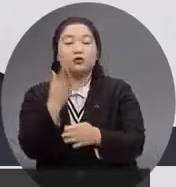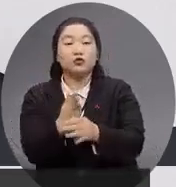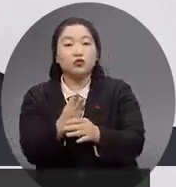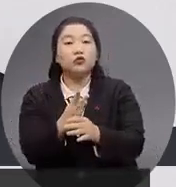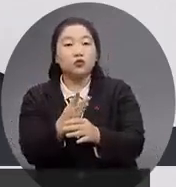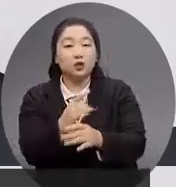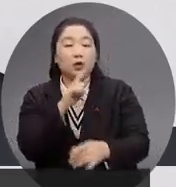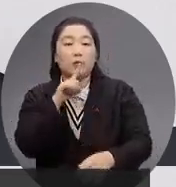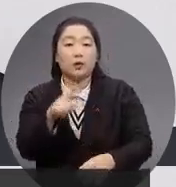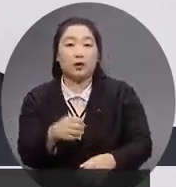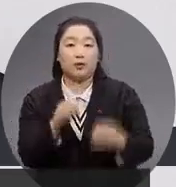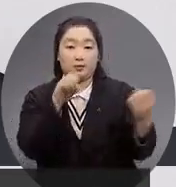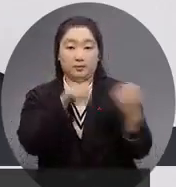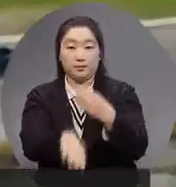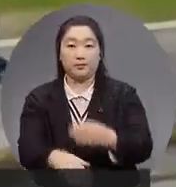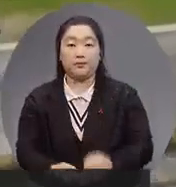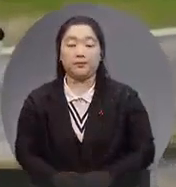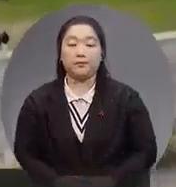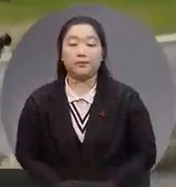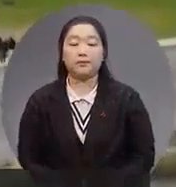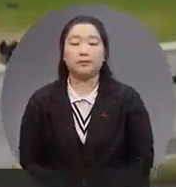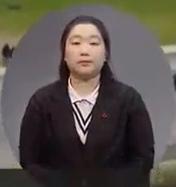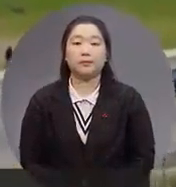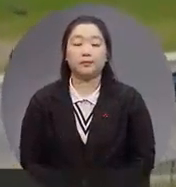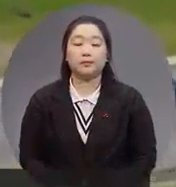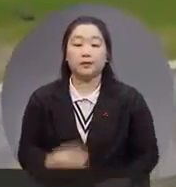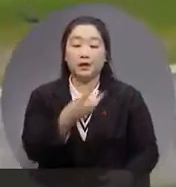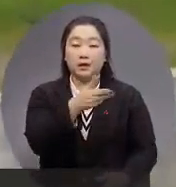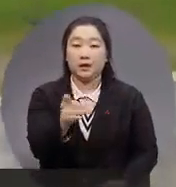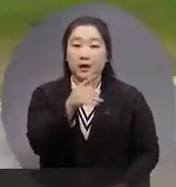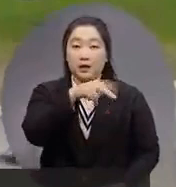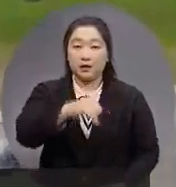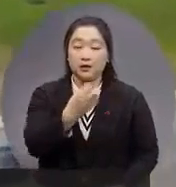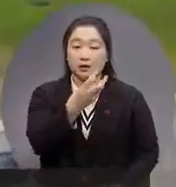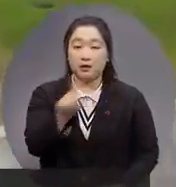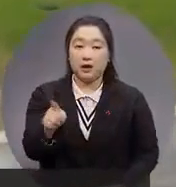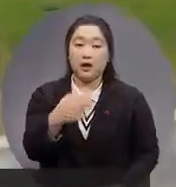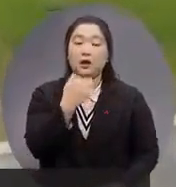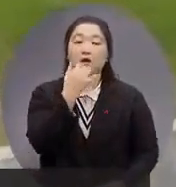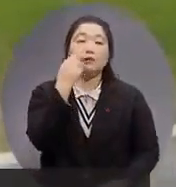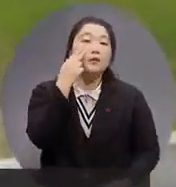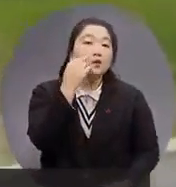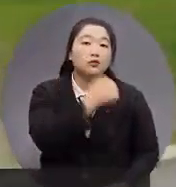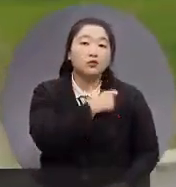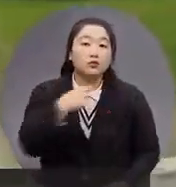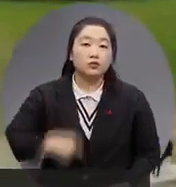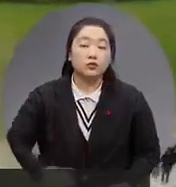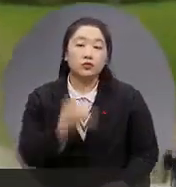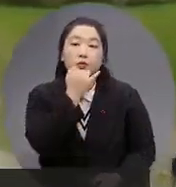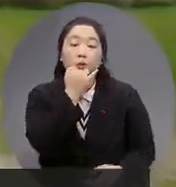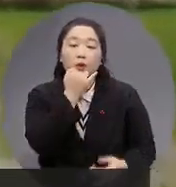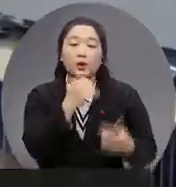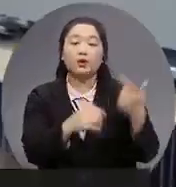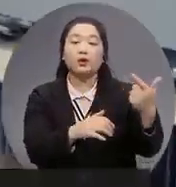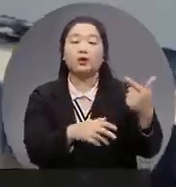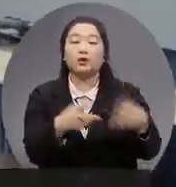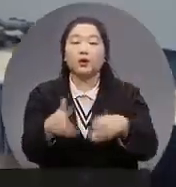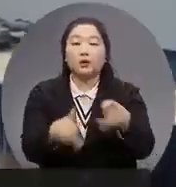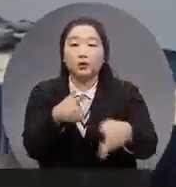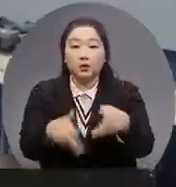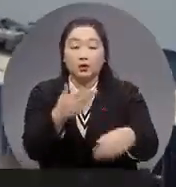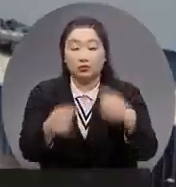하나로 고려하고 있다고 답했습니다 테슬라는 미국과 중국 독일에서 6개 전기차 공장을 운영하고 있는데